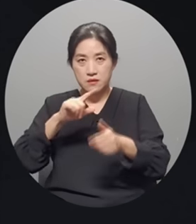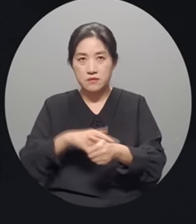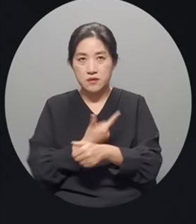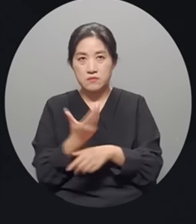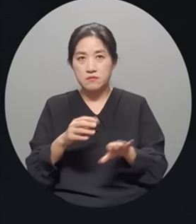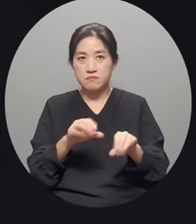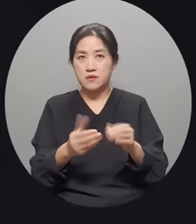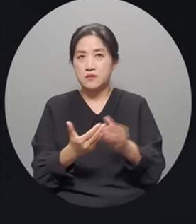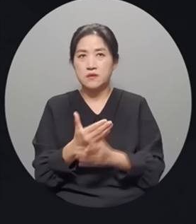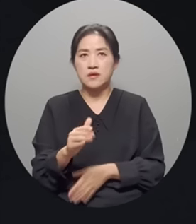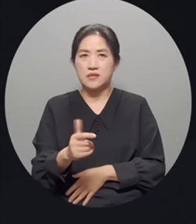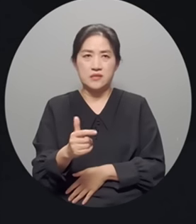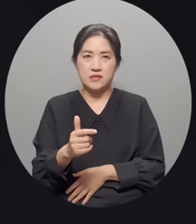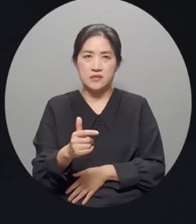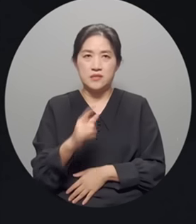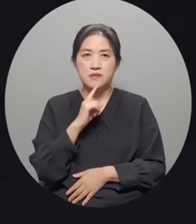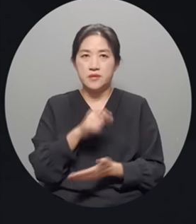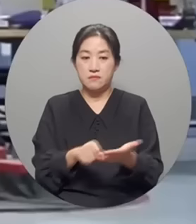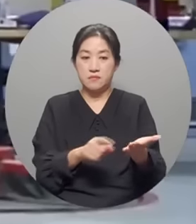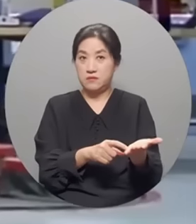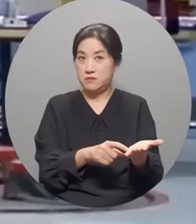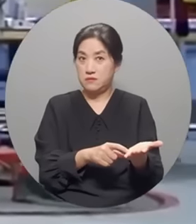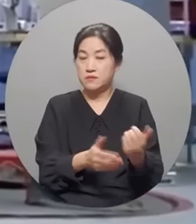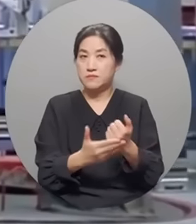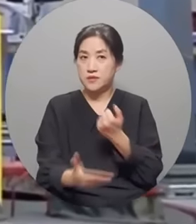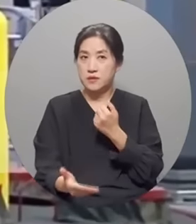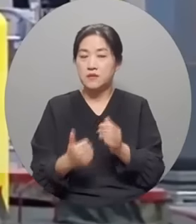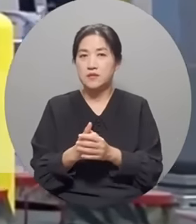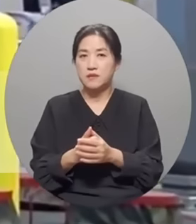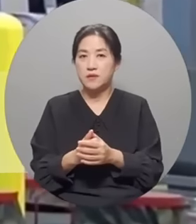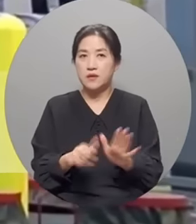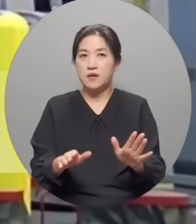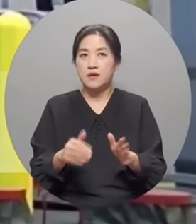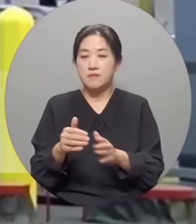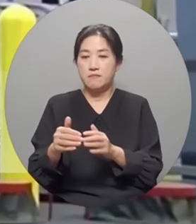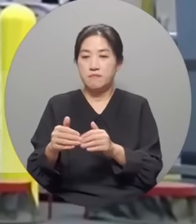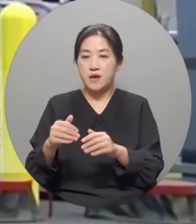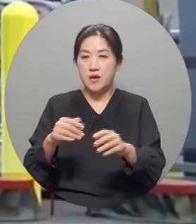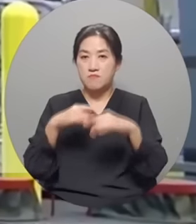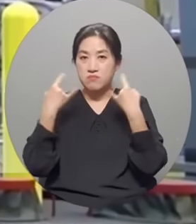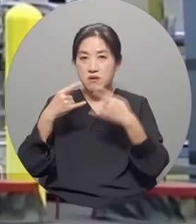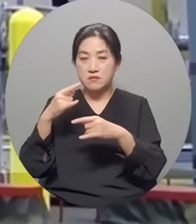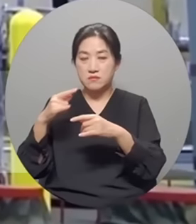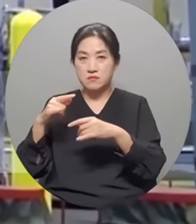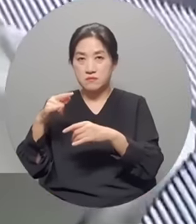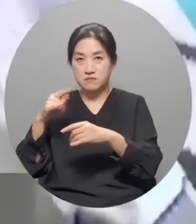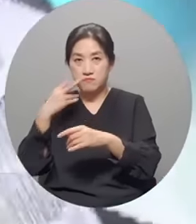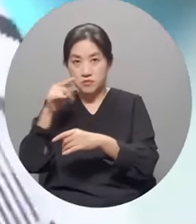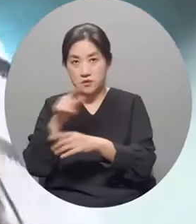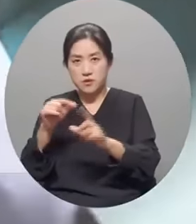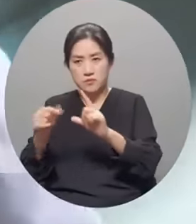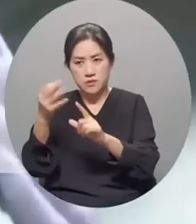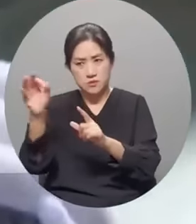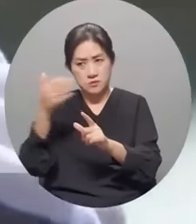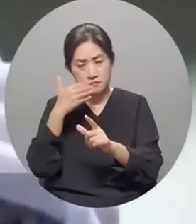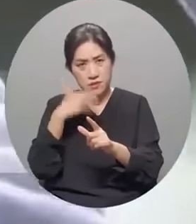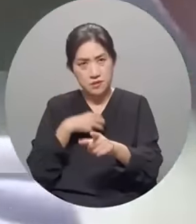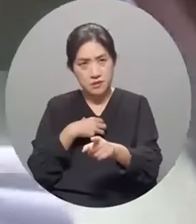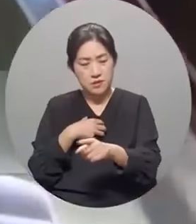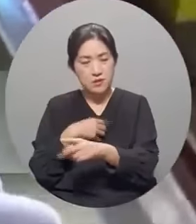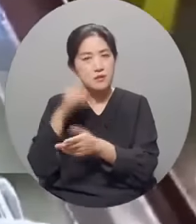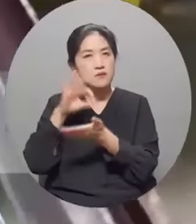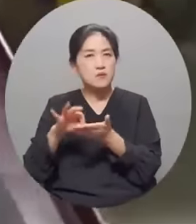절차가 개시되지는 않는다고 명시돼 있습니다. 따라서 탈락한 경쟁 업체들의 주장이 일부라도 인정됐을 가능성을 염두에